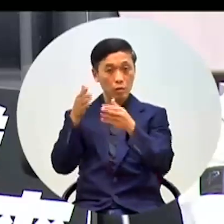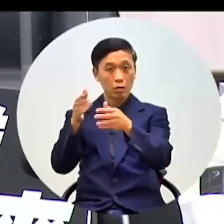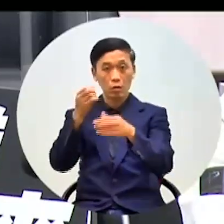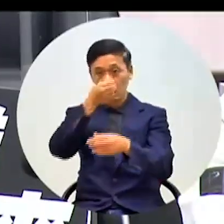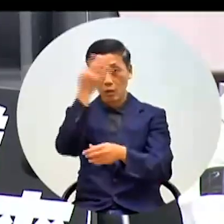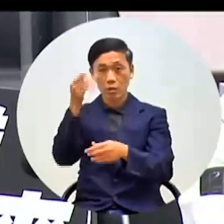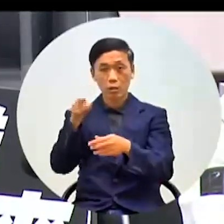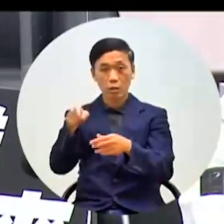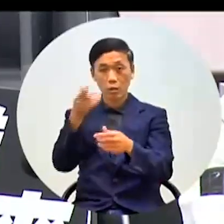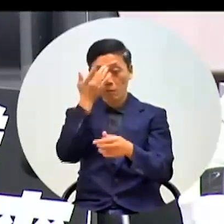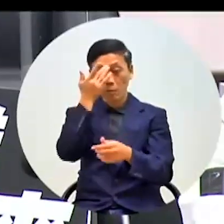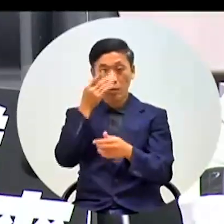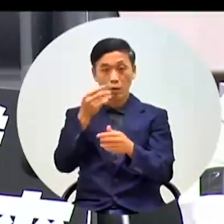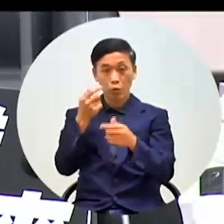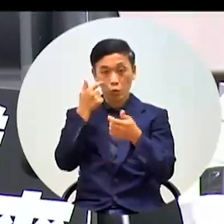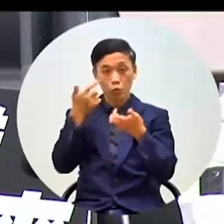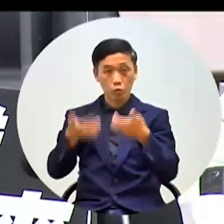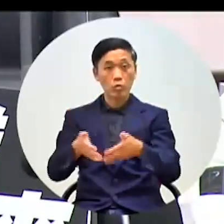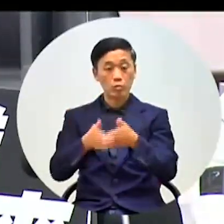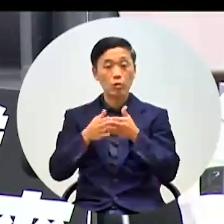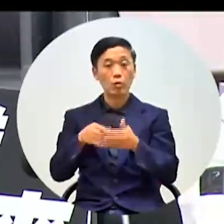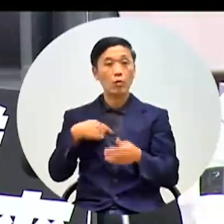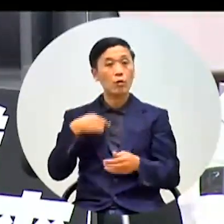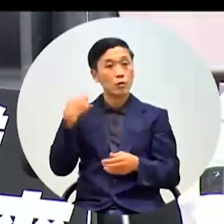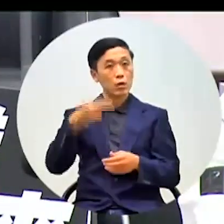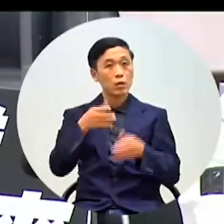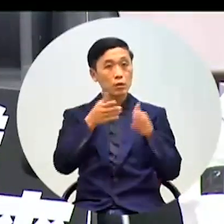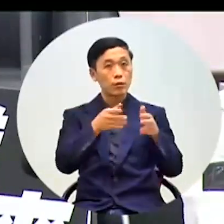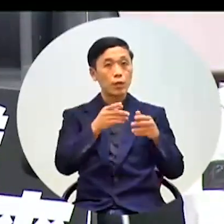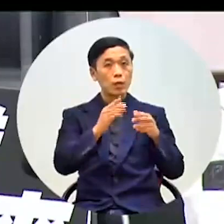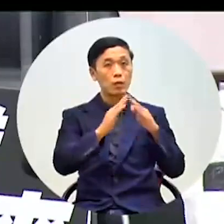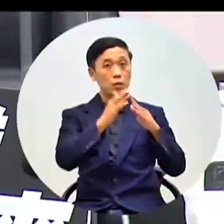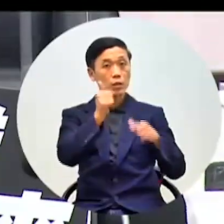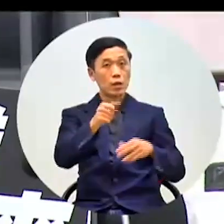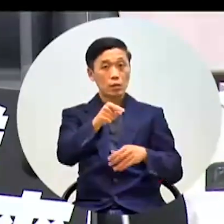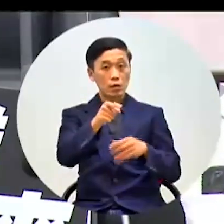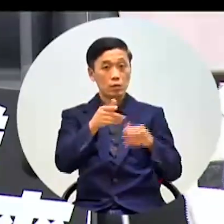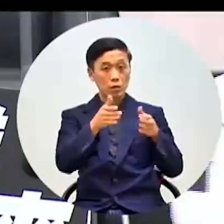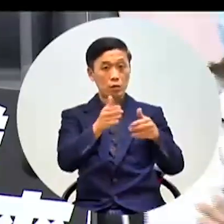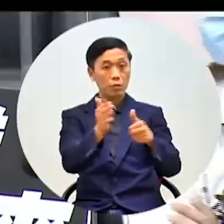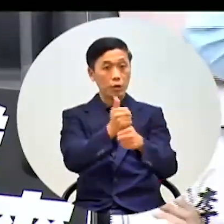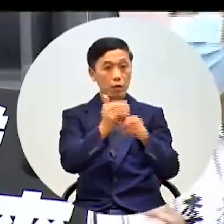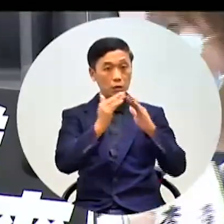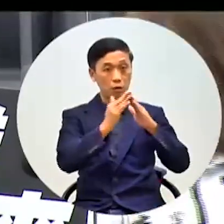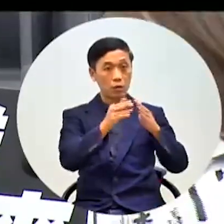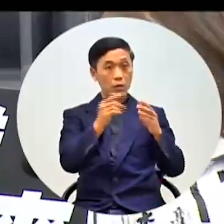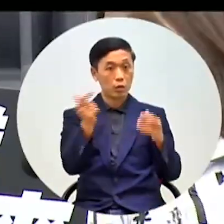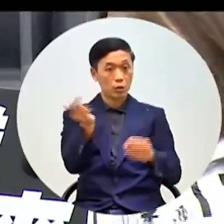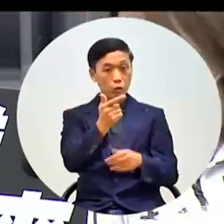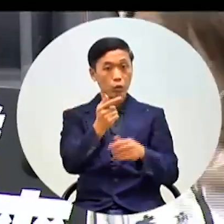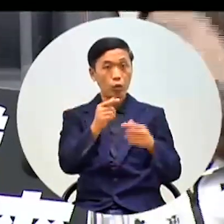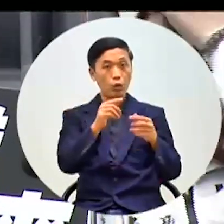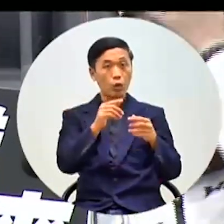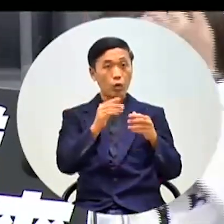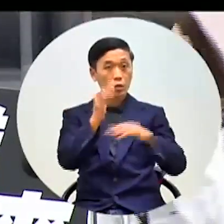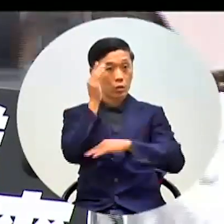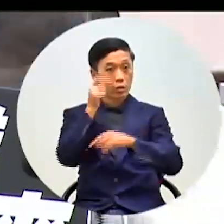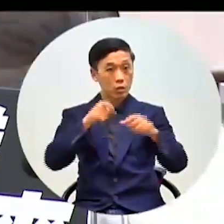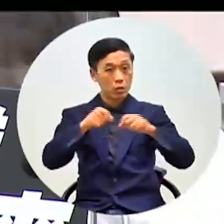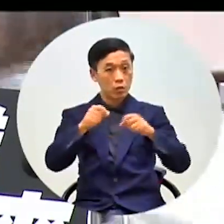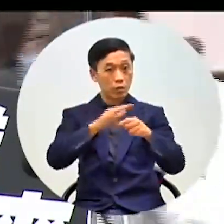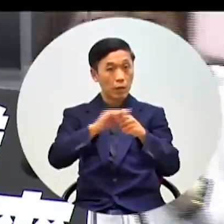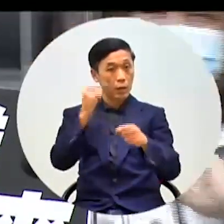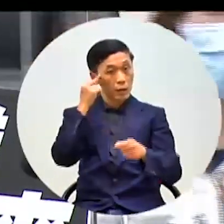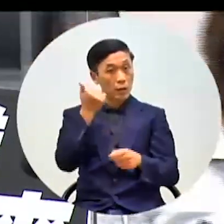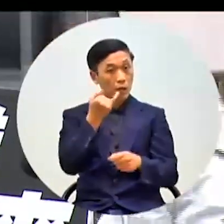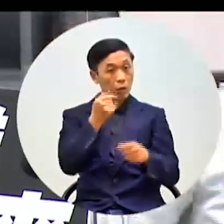好？那另外呢，我要恭喜起定哈、哦，等你的六都市长的施政表现满意度哈、哦，已经呢算